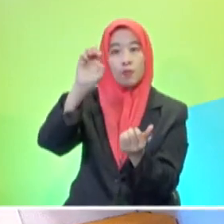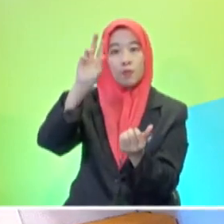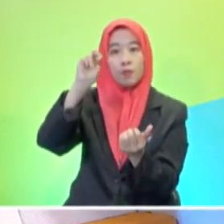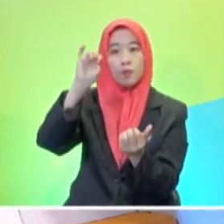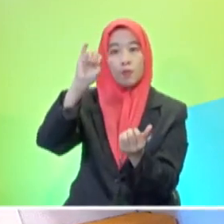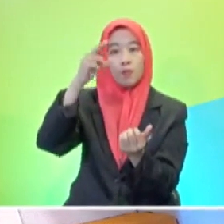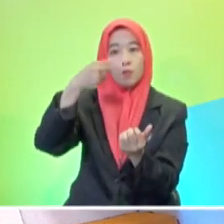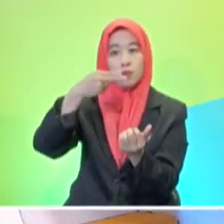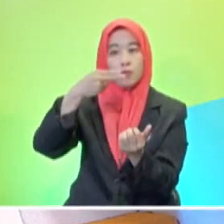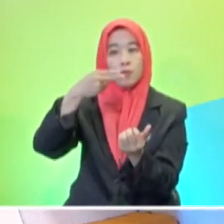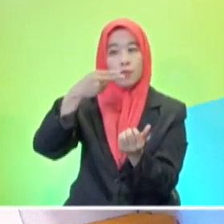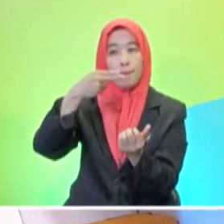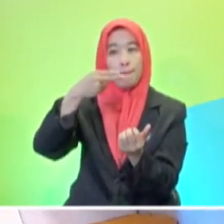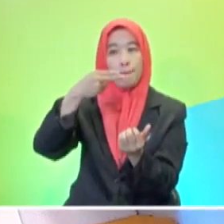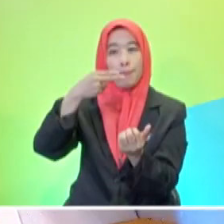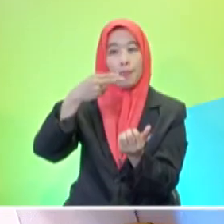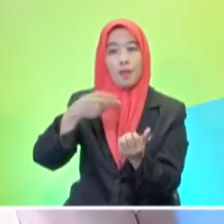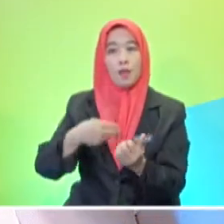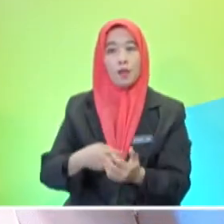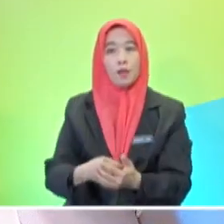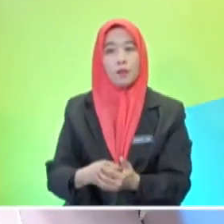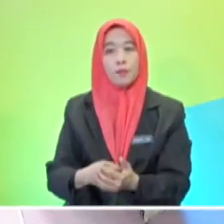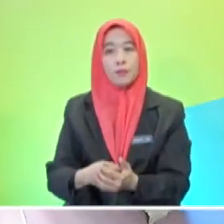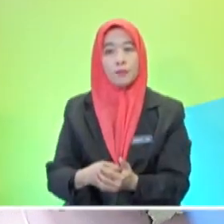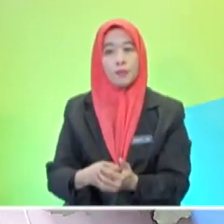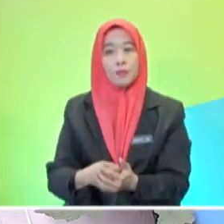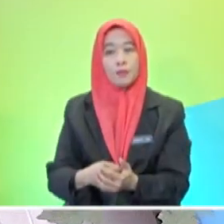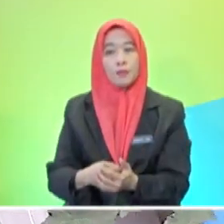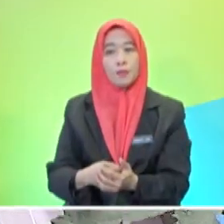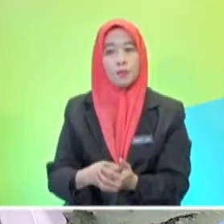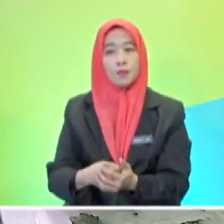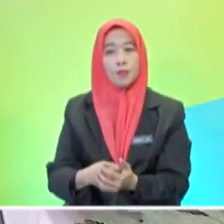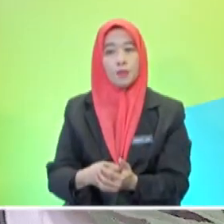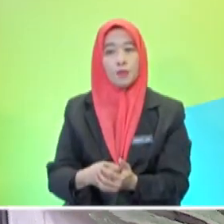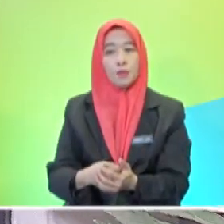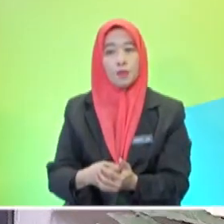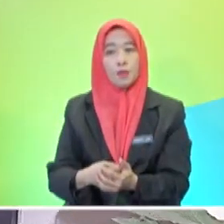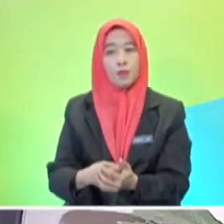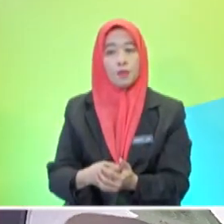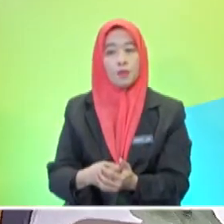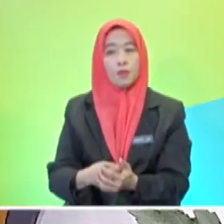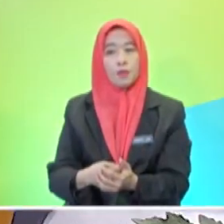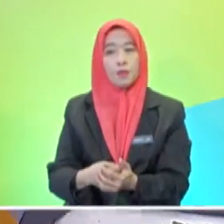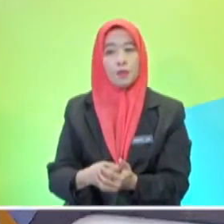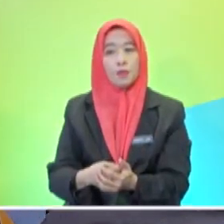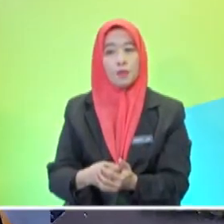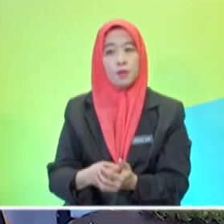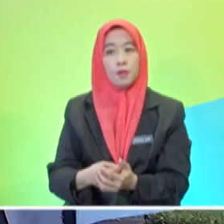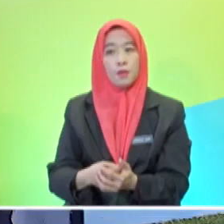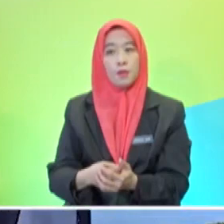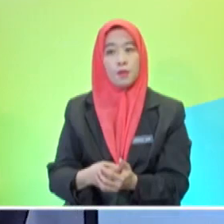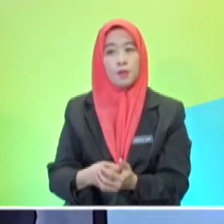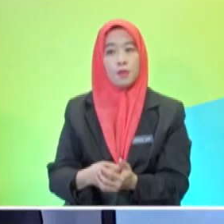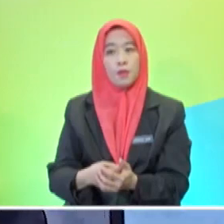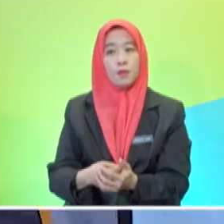sini. Okey. Right, sini. Wah, bagus. Okey. Nampak Syafika faham, bagus. Seterusnya